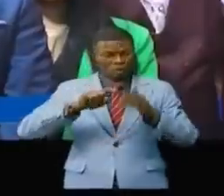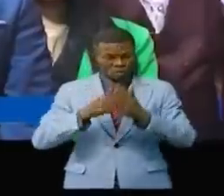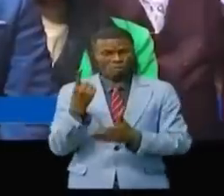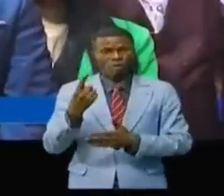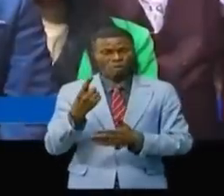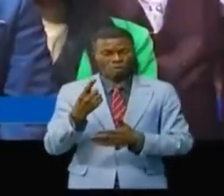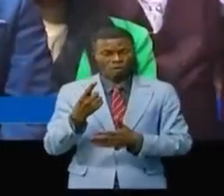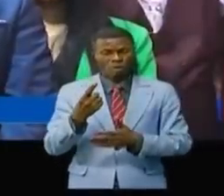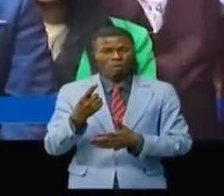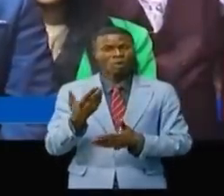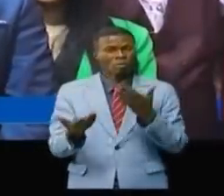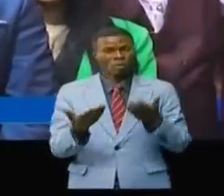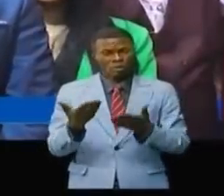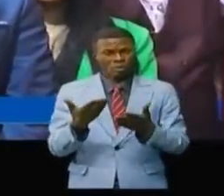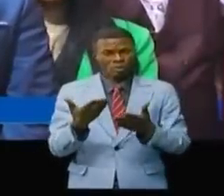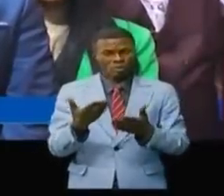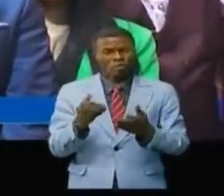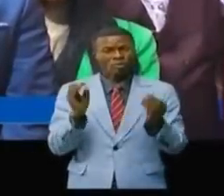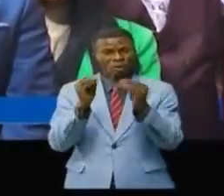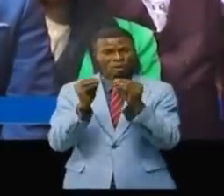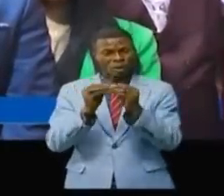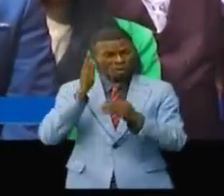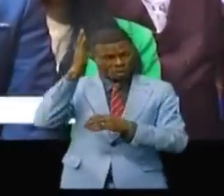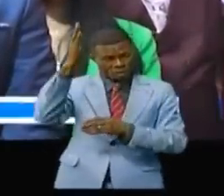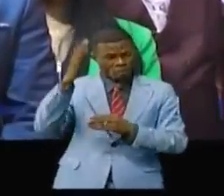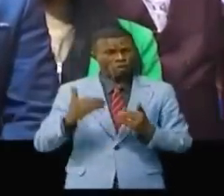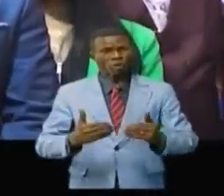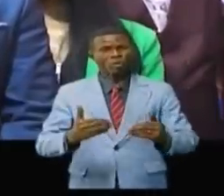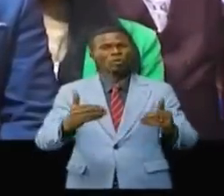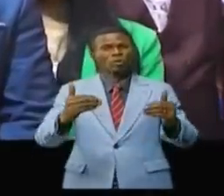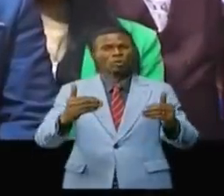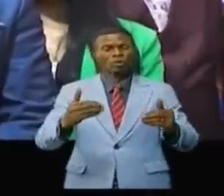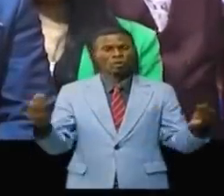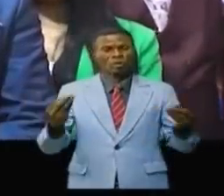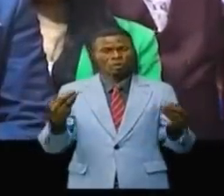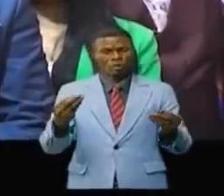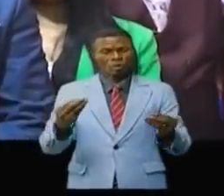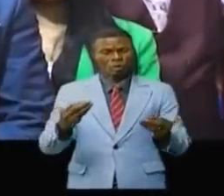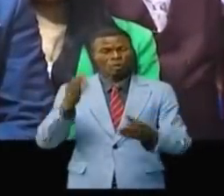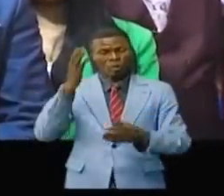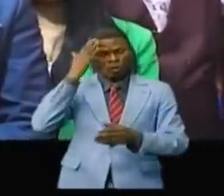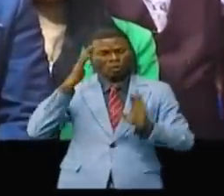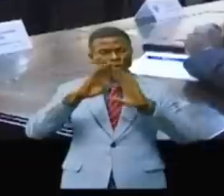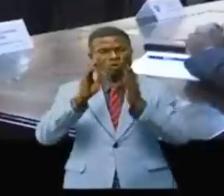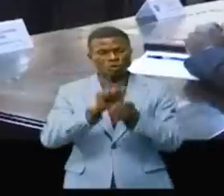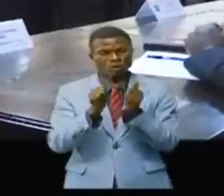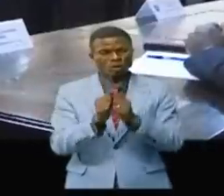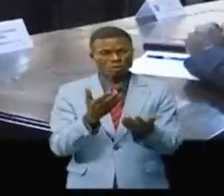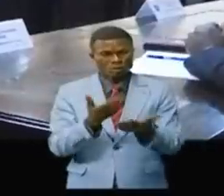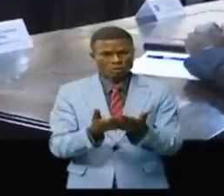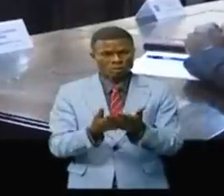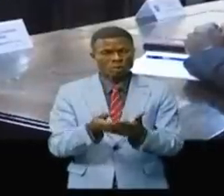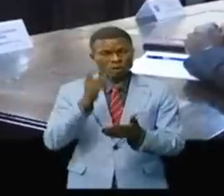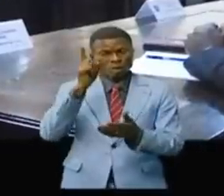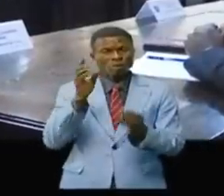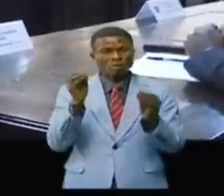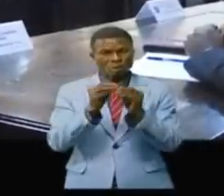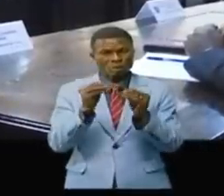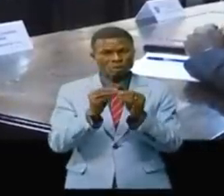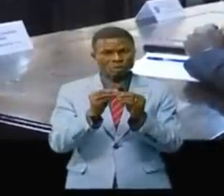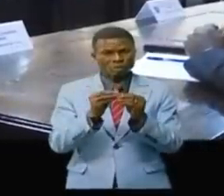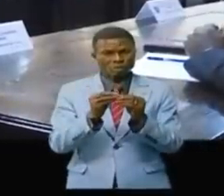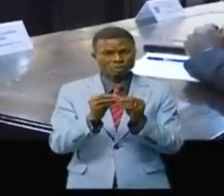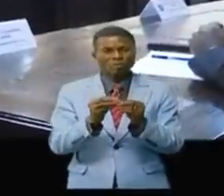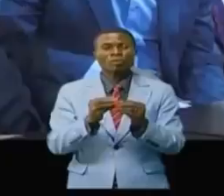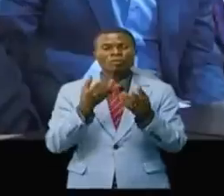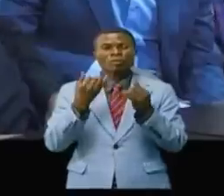Il y aura des rencontres qui vont suivre après pour qu'on essaie de tout planifier. Cette première rencontre, qui en appellera